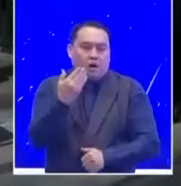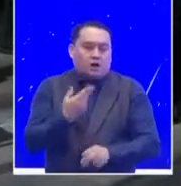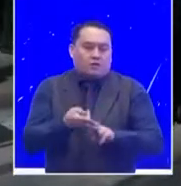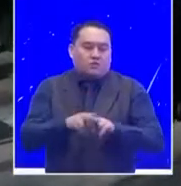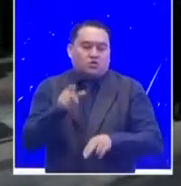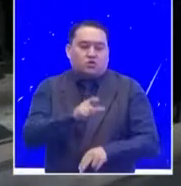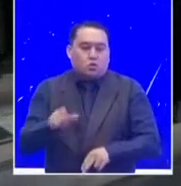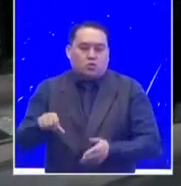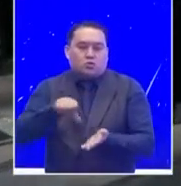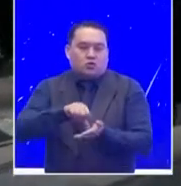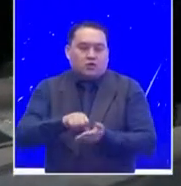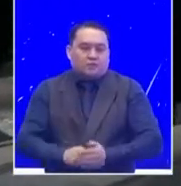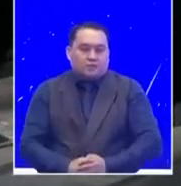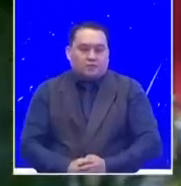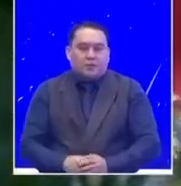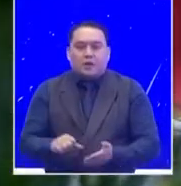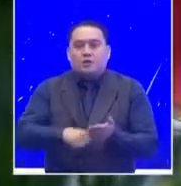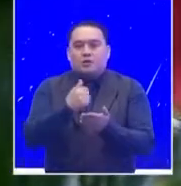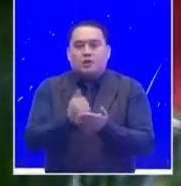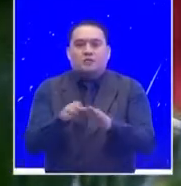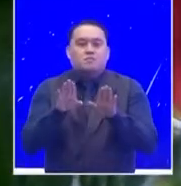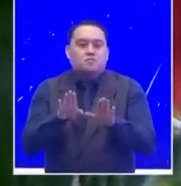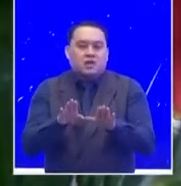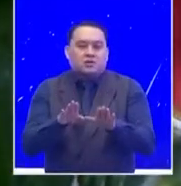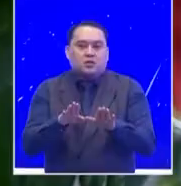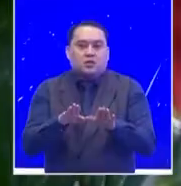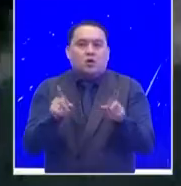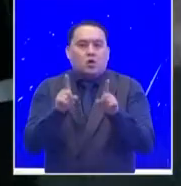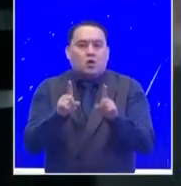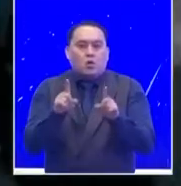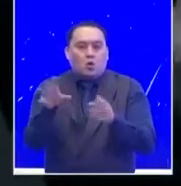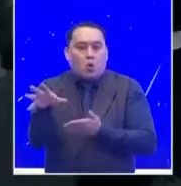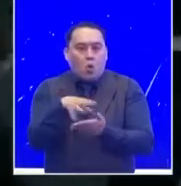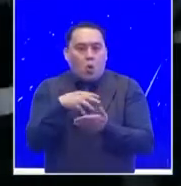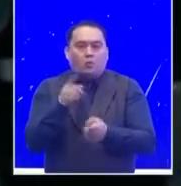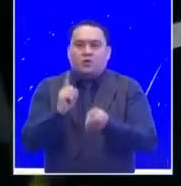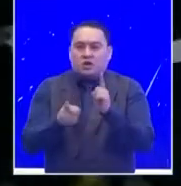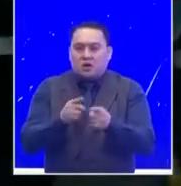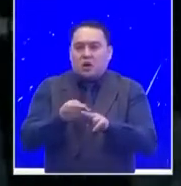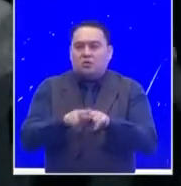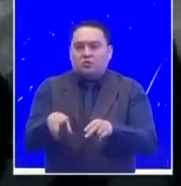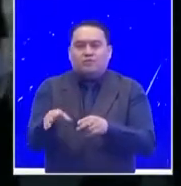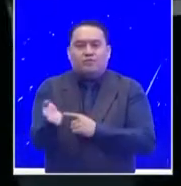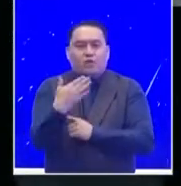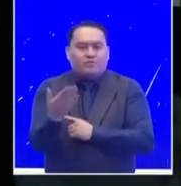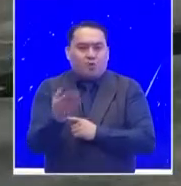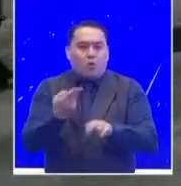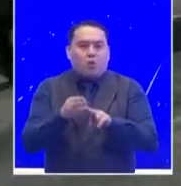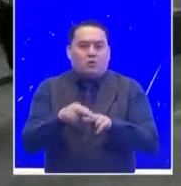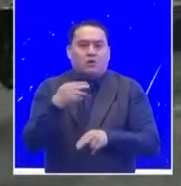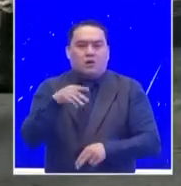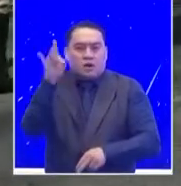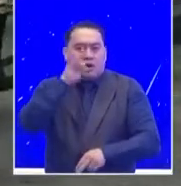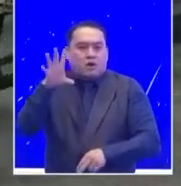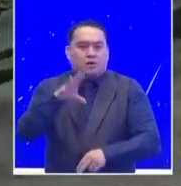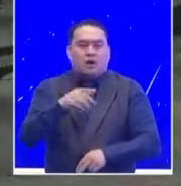тыловика, отмечают собравшиеся. Главным атрибутом эстафеты стала копия боевого знамени 8-й гвардейской мотострелковой дивизии имени